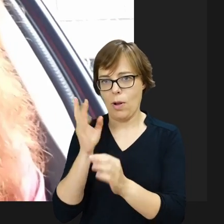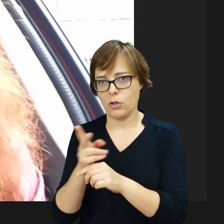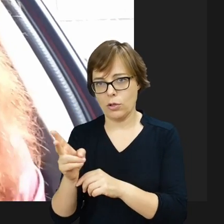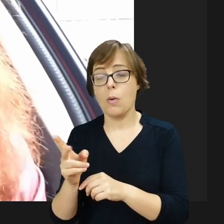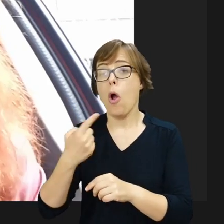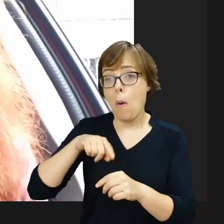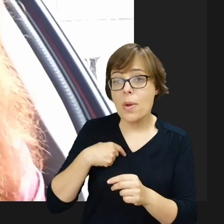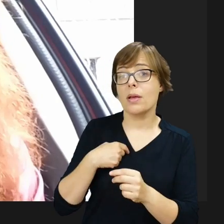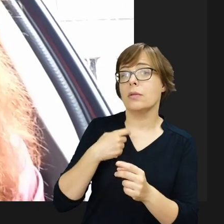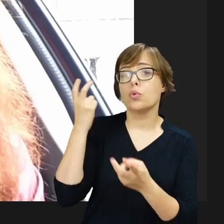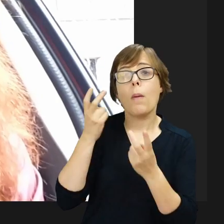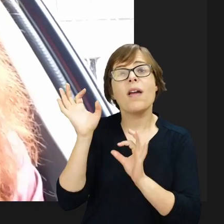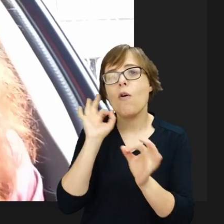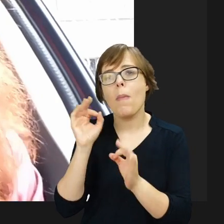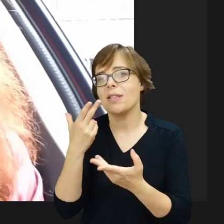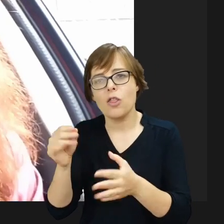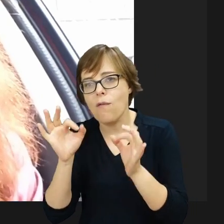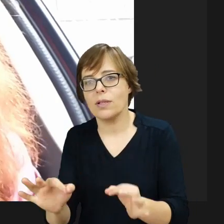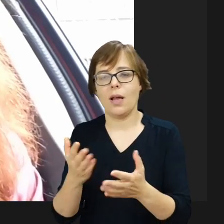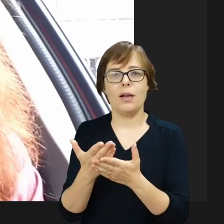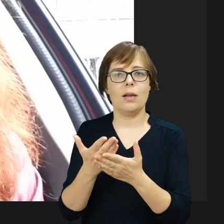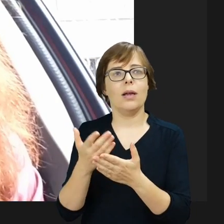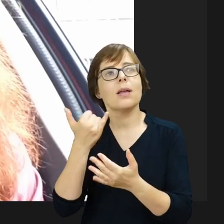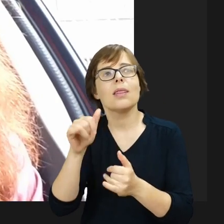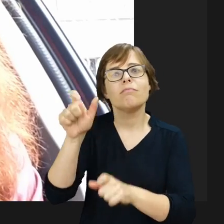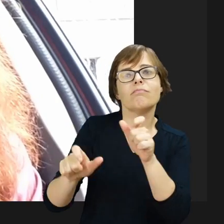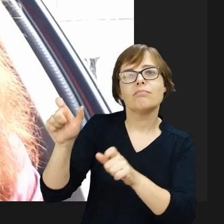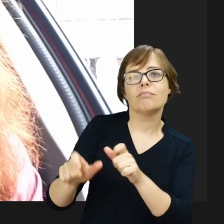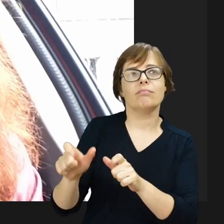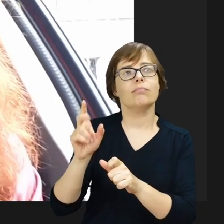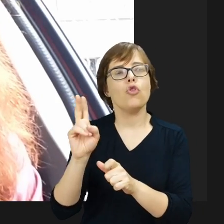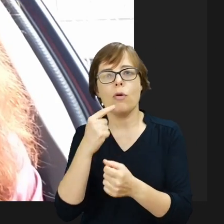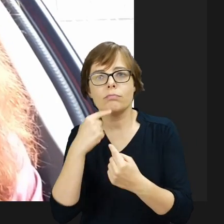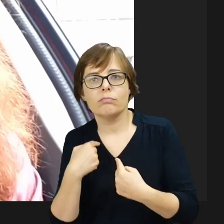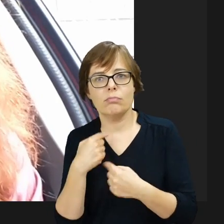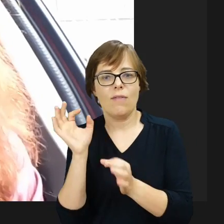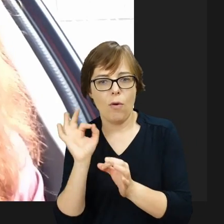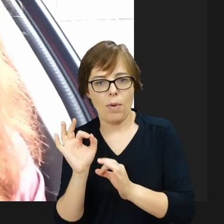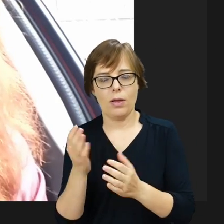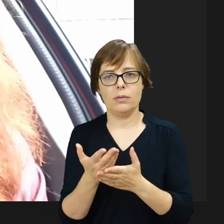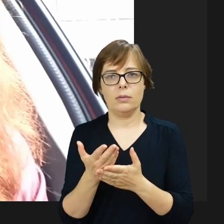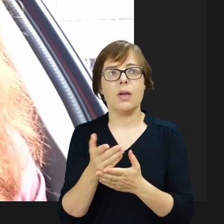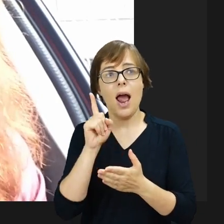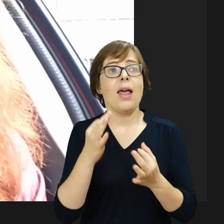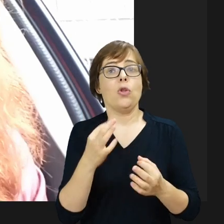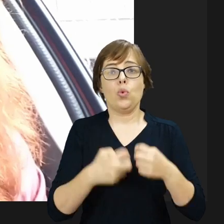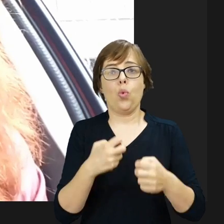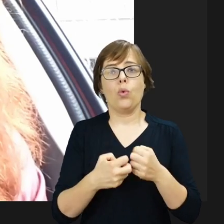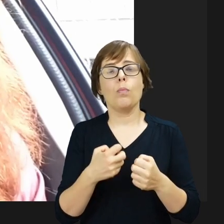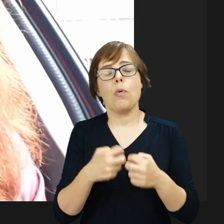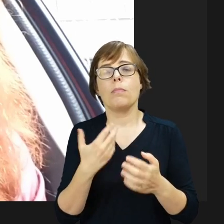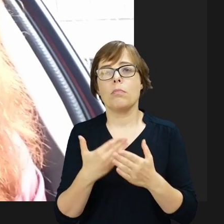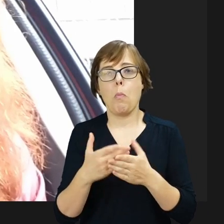tylko nieoficjalnych, z informatorów, co też jest coraz trudniejsze ze względu na likwidację kart prepaidowych, no i